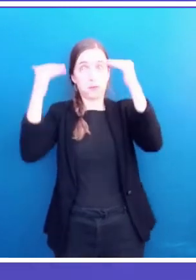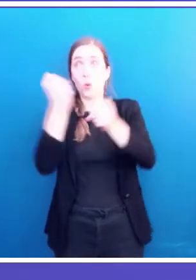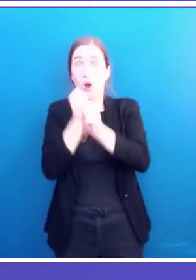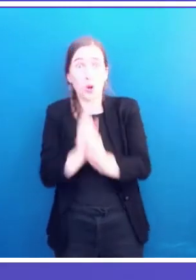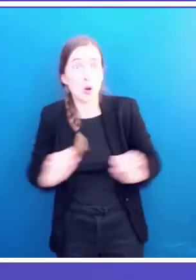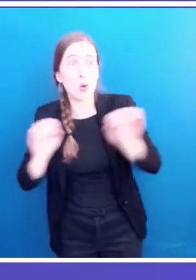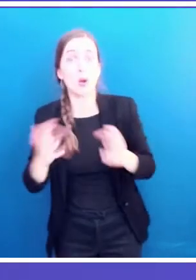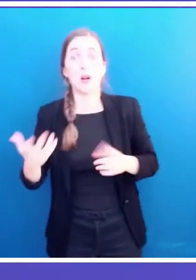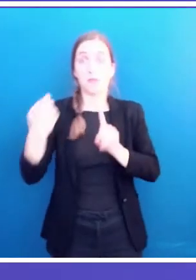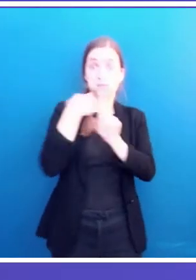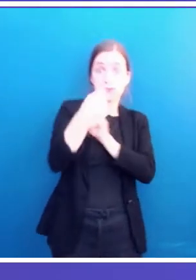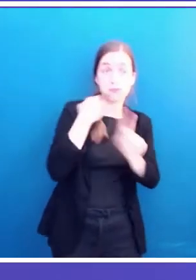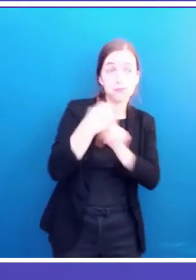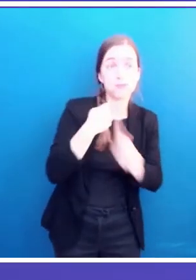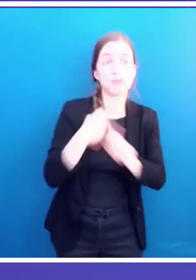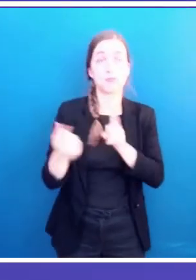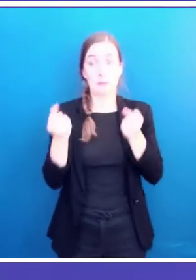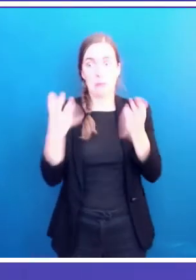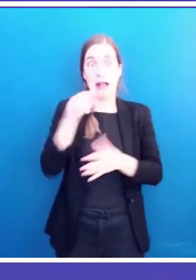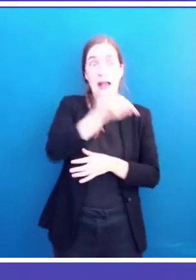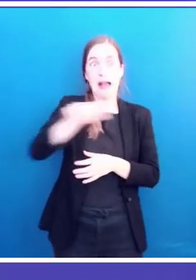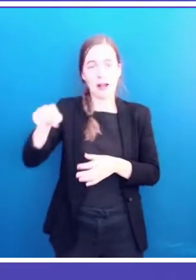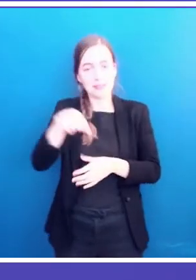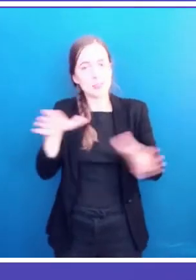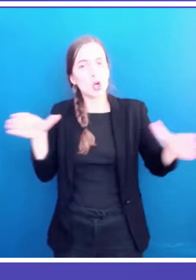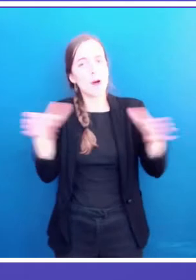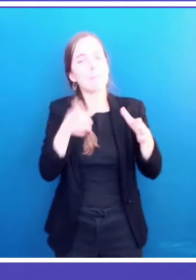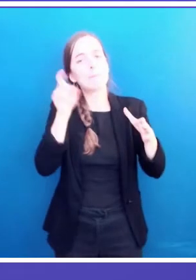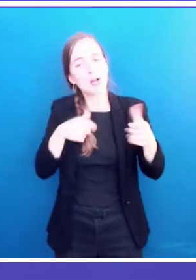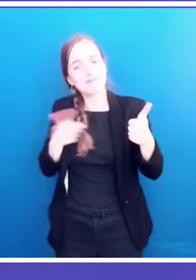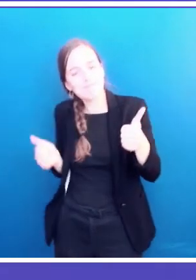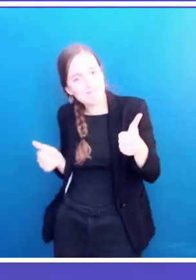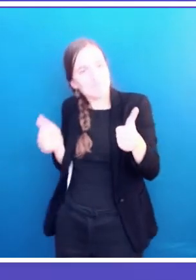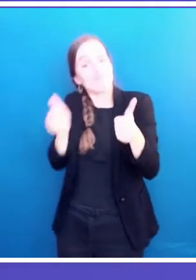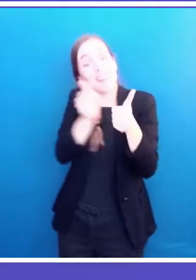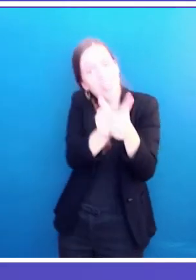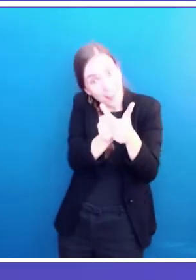برنامج اسمه بريكاريوس، وهو يساعد النساء في وضع انهاش